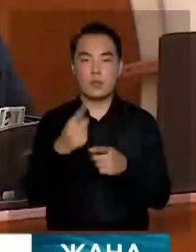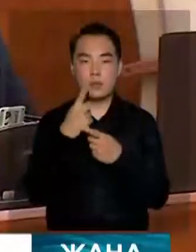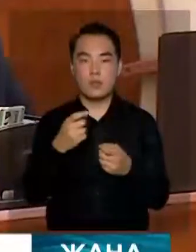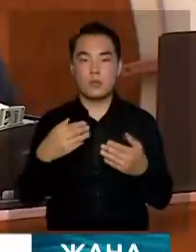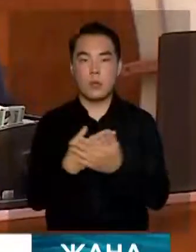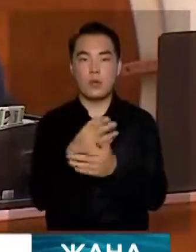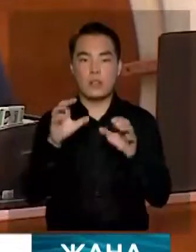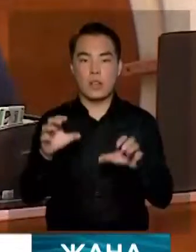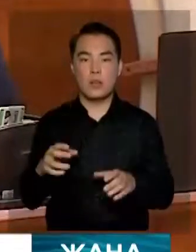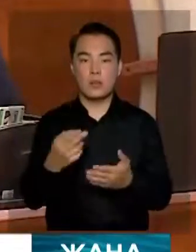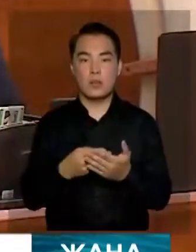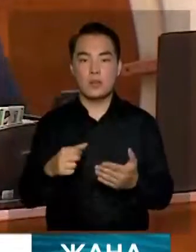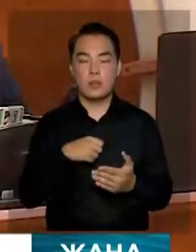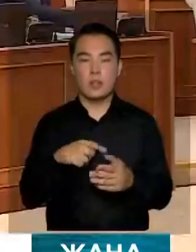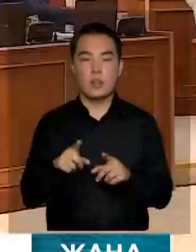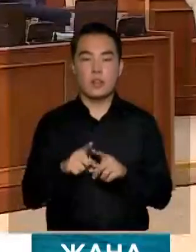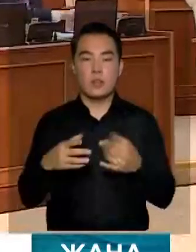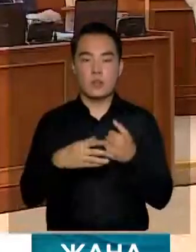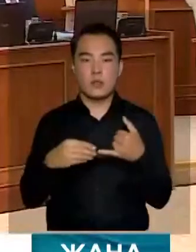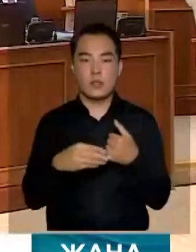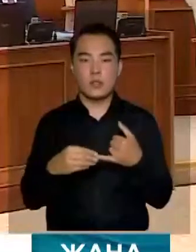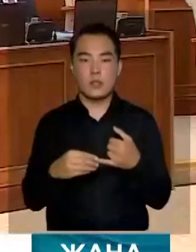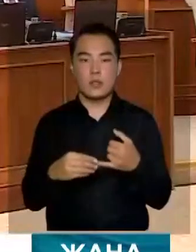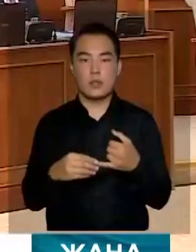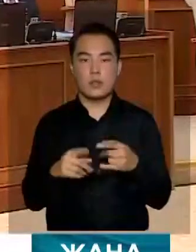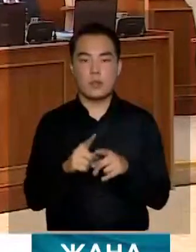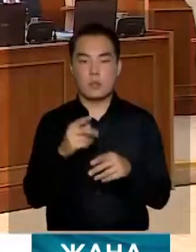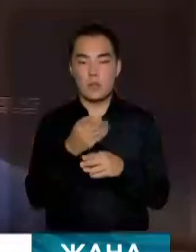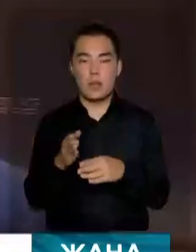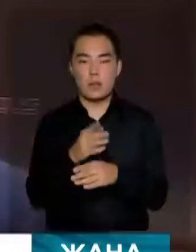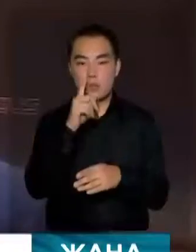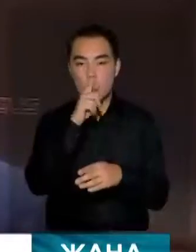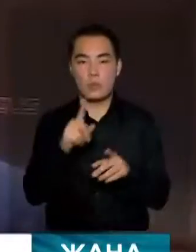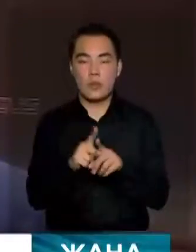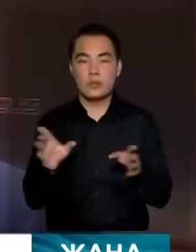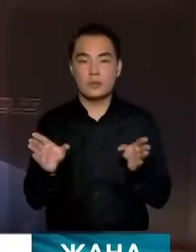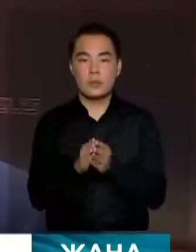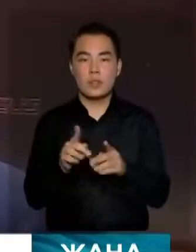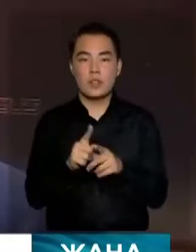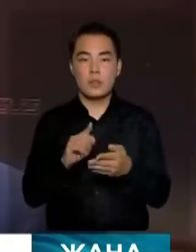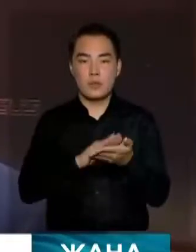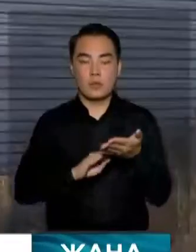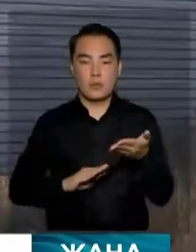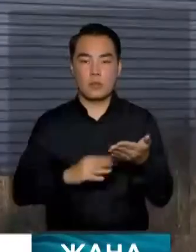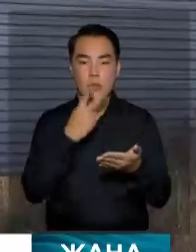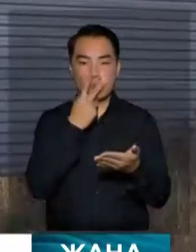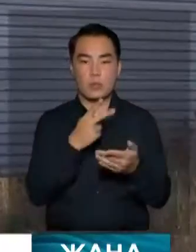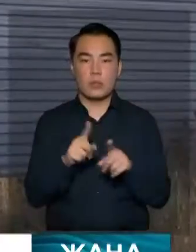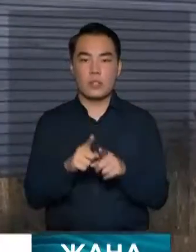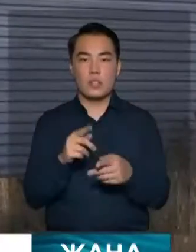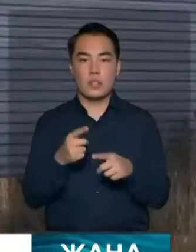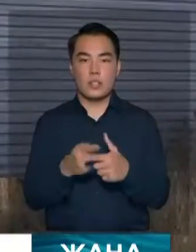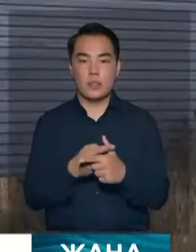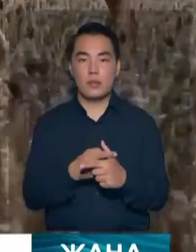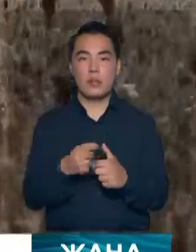Бұл азаматтардың жылжымайтын мүлік нысандары туралы ақпарат алуына ыңғайлы болады. Себебі ашықтық сақталып, құқық